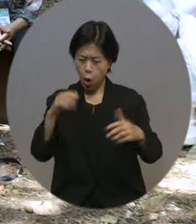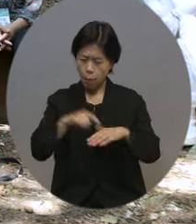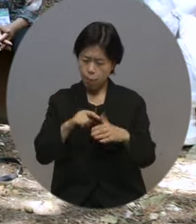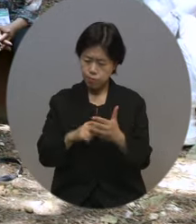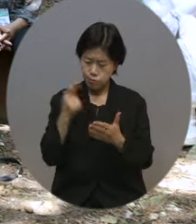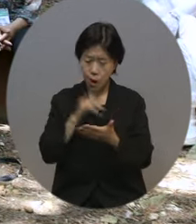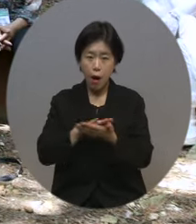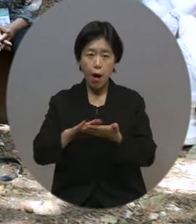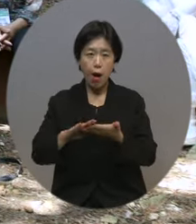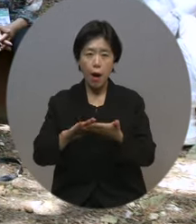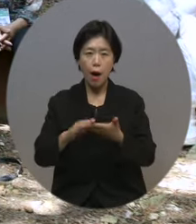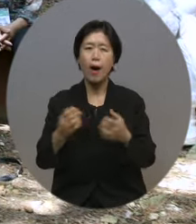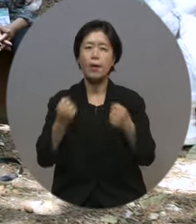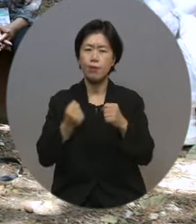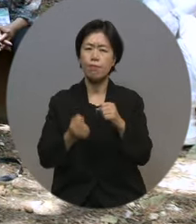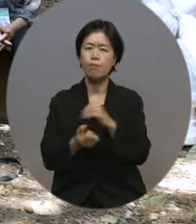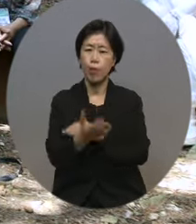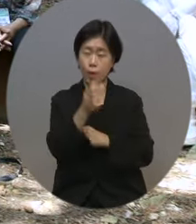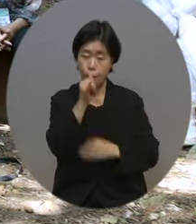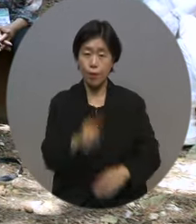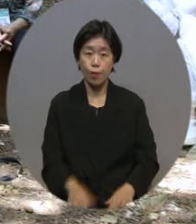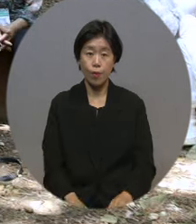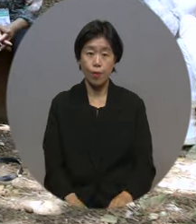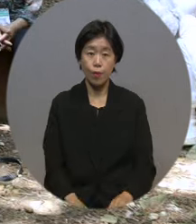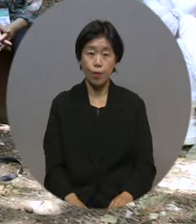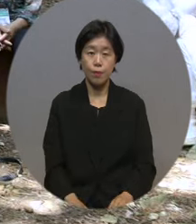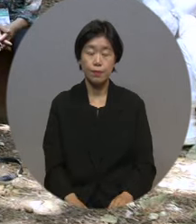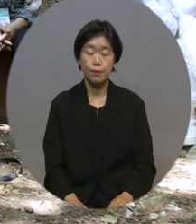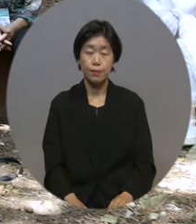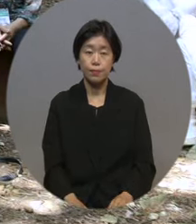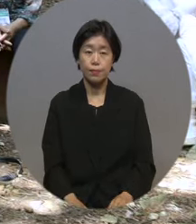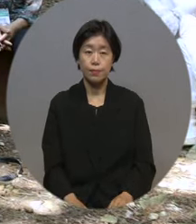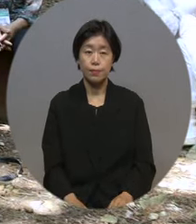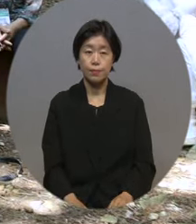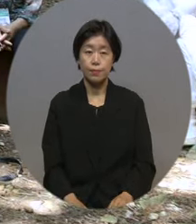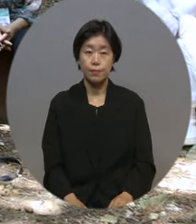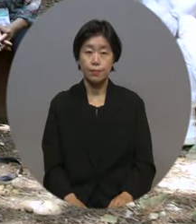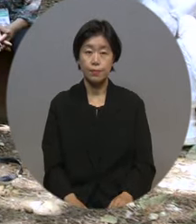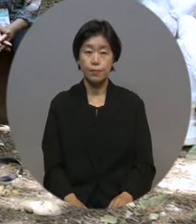그는 편댕 나무숲에서 음악 치유 활동을 진행합니다.